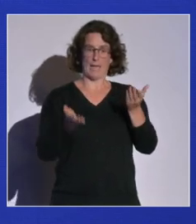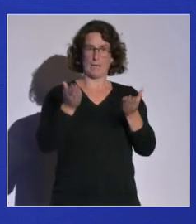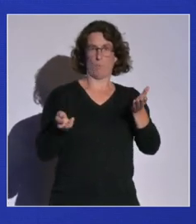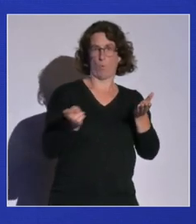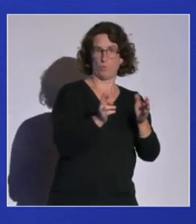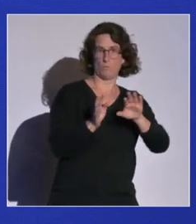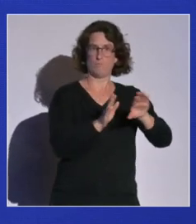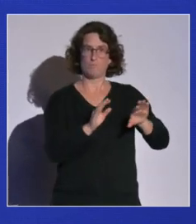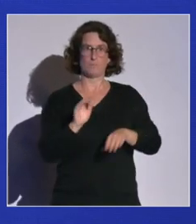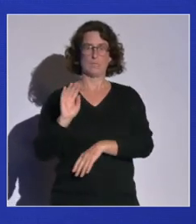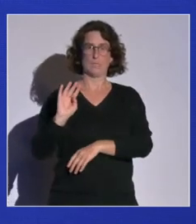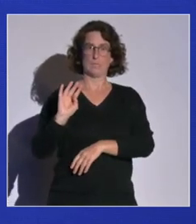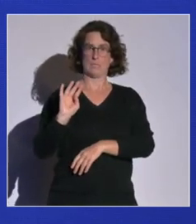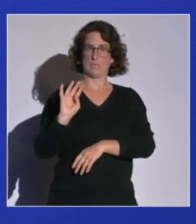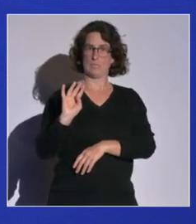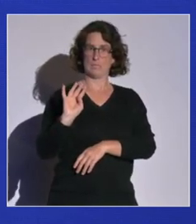l'éducation.